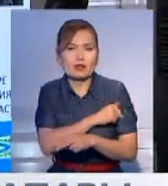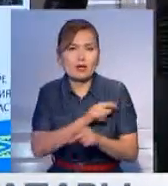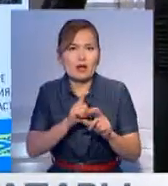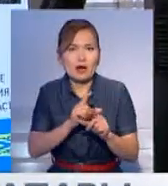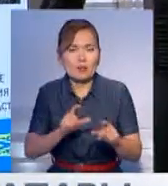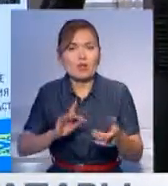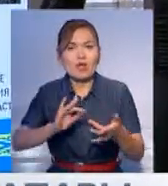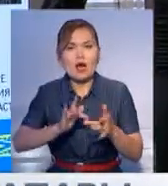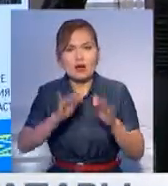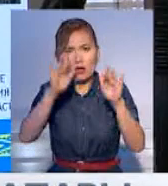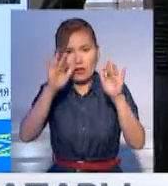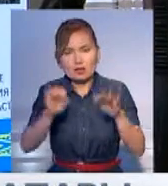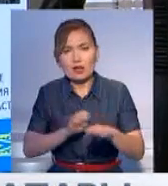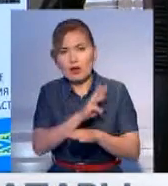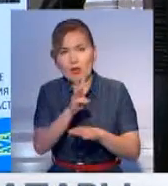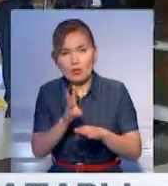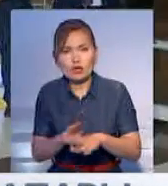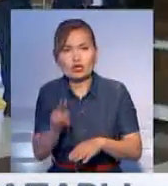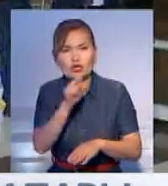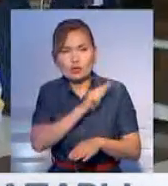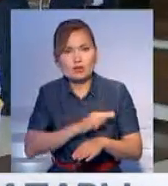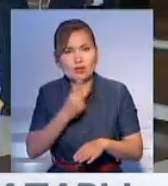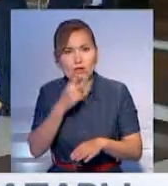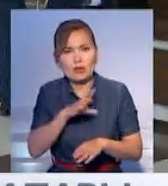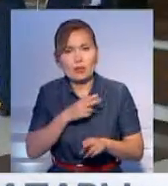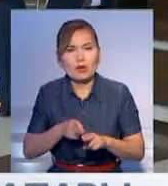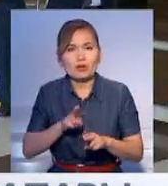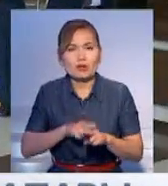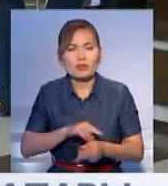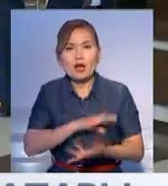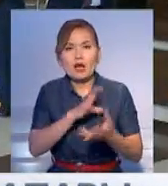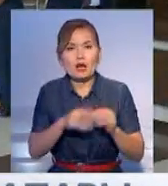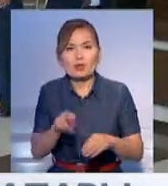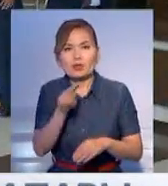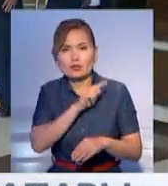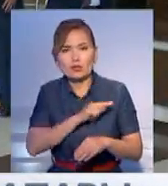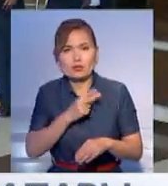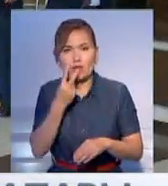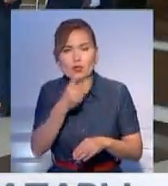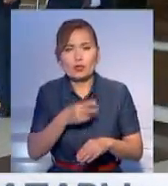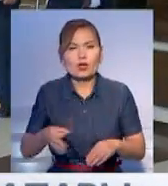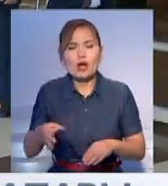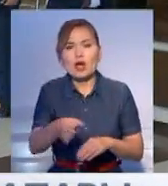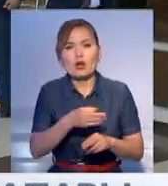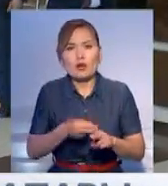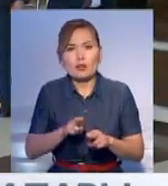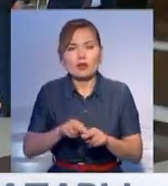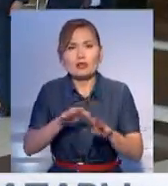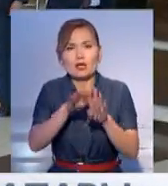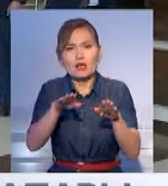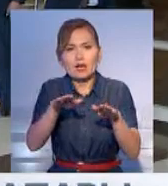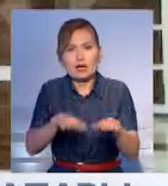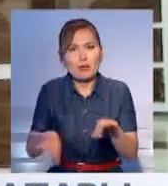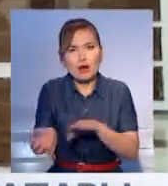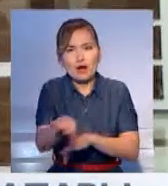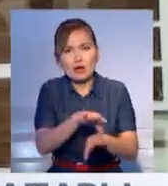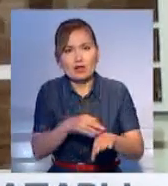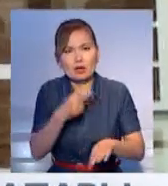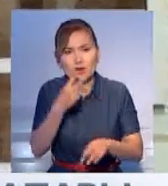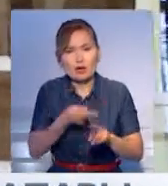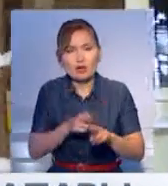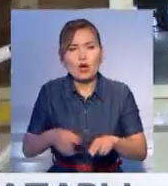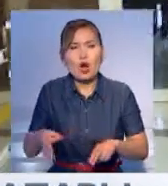цифрландыру шарасы қалай іске асып жатқанымен танысты. Тақырыптық экспозицияларды да аралап көріп, облыстың киелі жерлерінің картасын қарады.